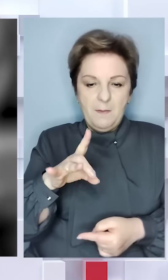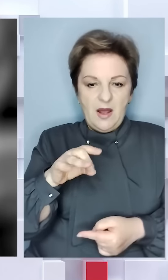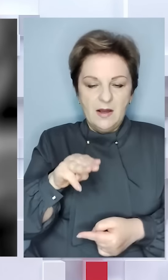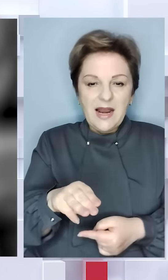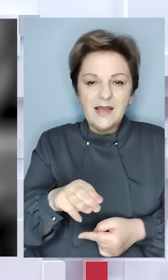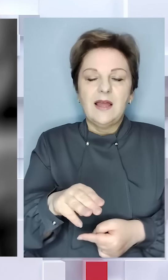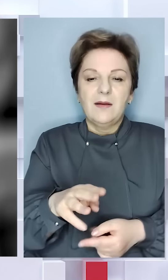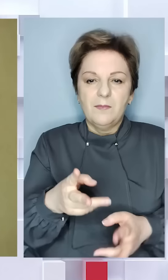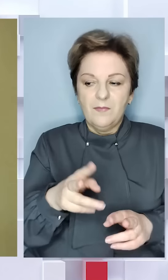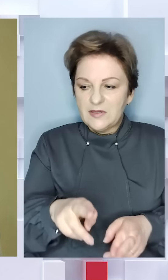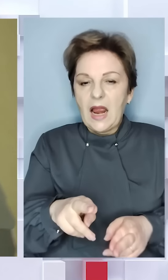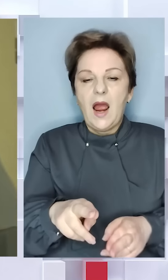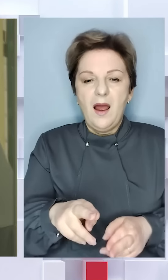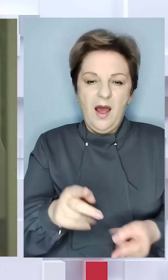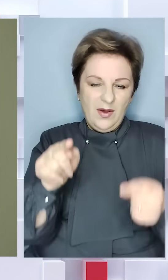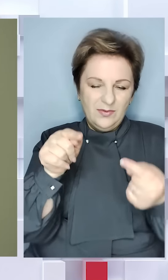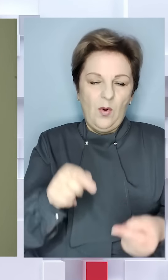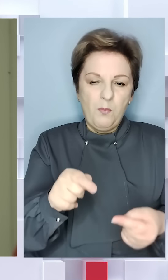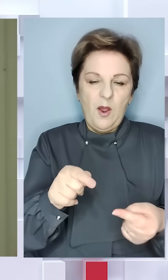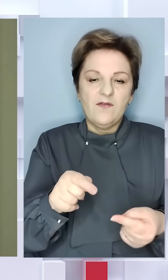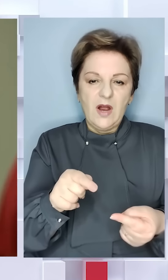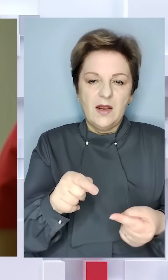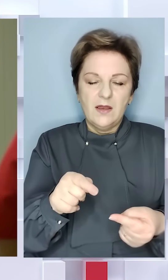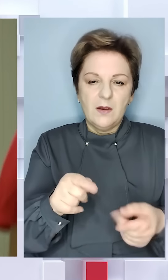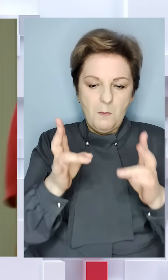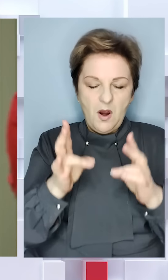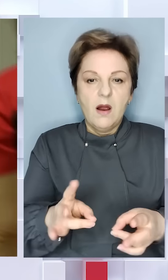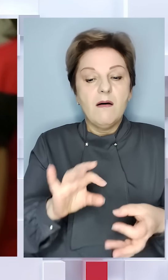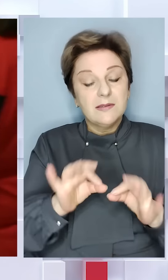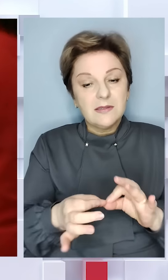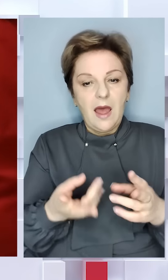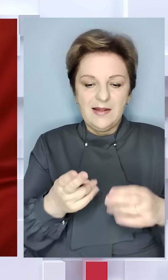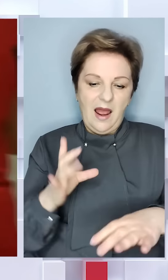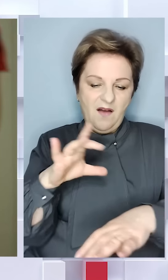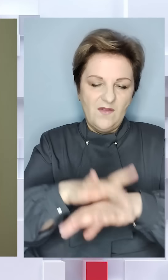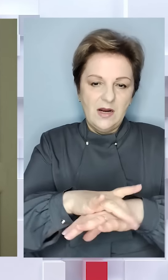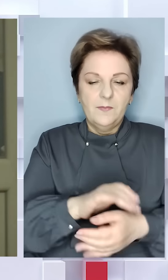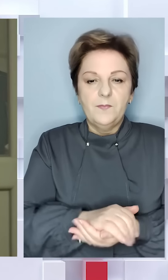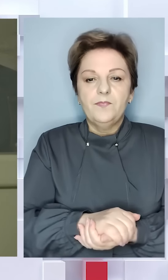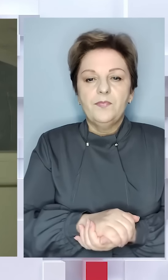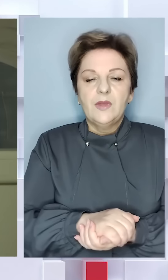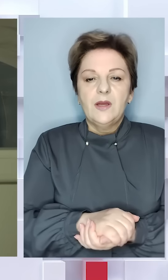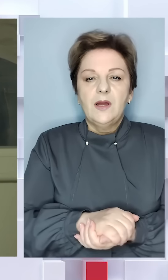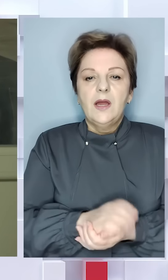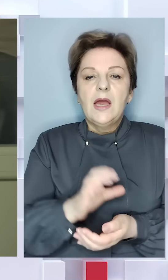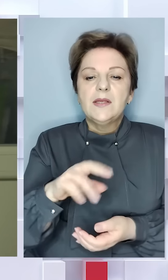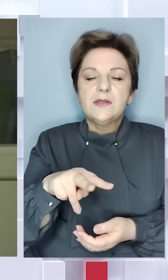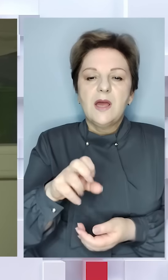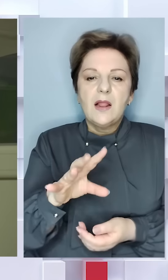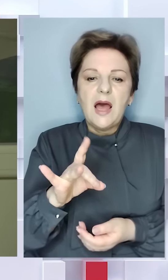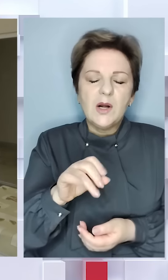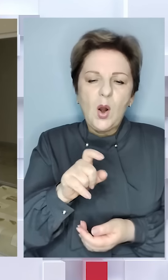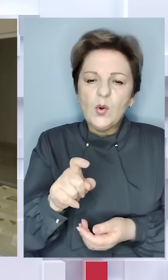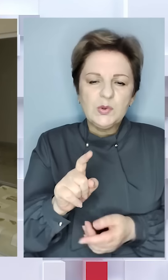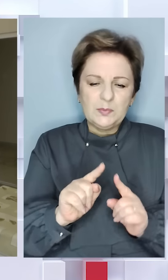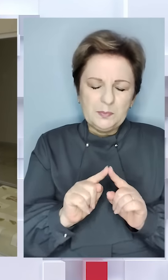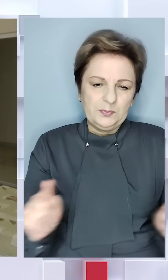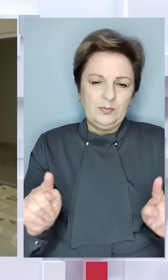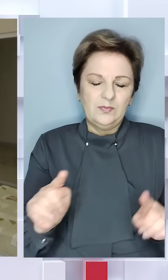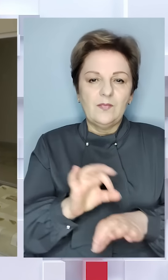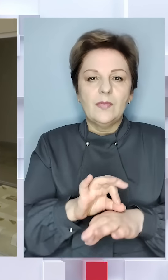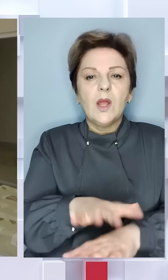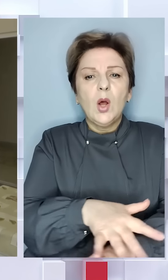типовими для розсіяного склерозу ураженнями, все ж складна для виявлення. Всі низкорос хвороба хамелеон, і вона